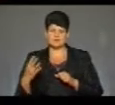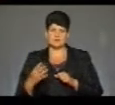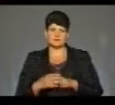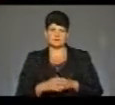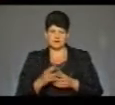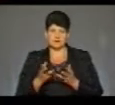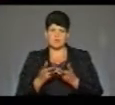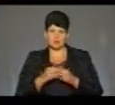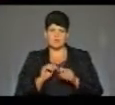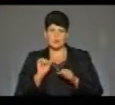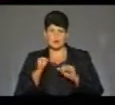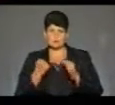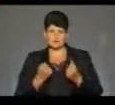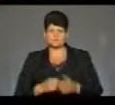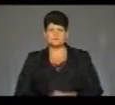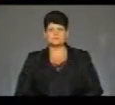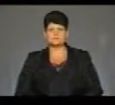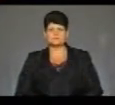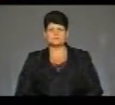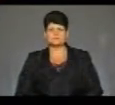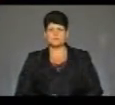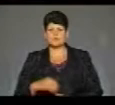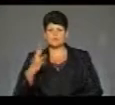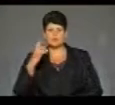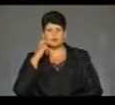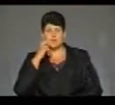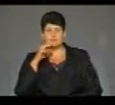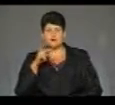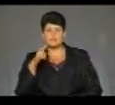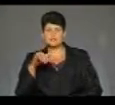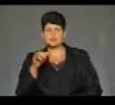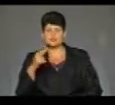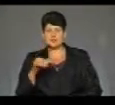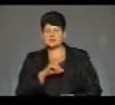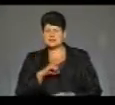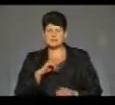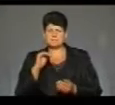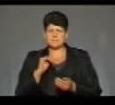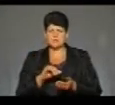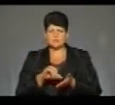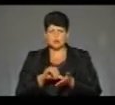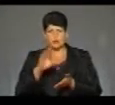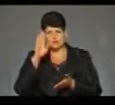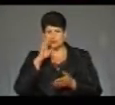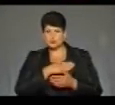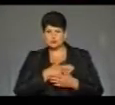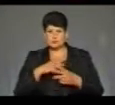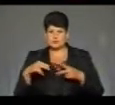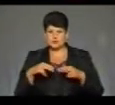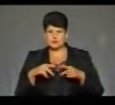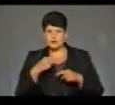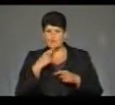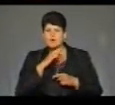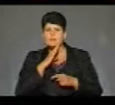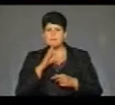чотири. Раз, два, три. Чотирирічний Павлик Дуда – наймолодший учасник. Хлопчик любить танцювати, каже його